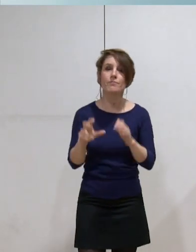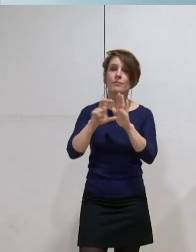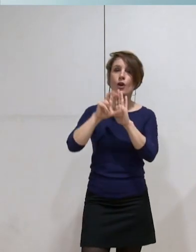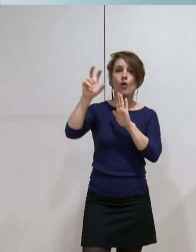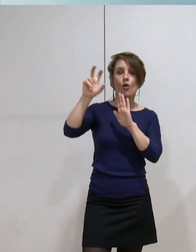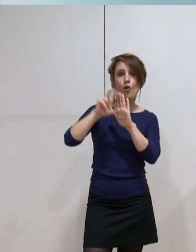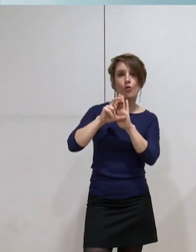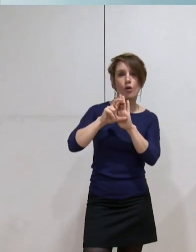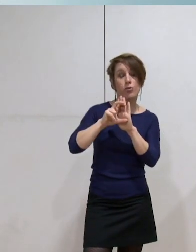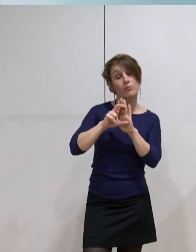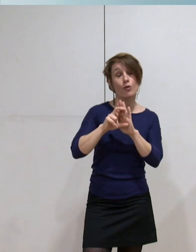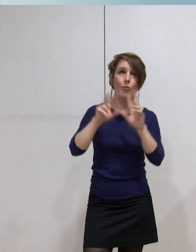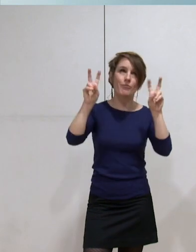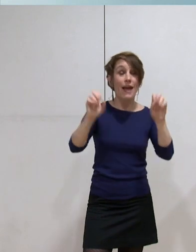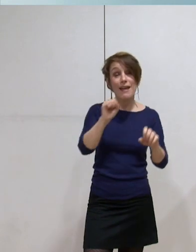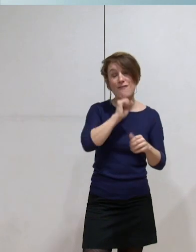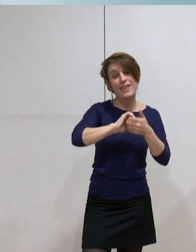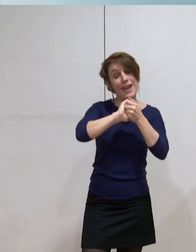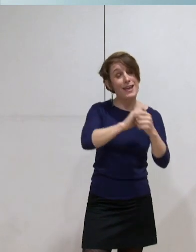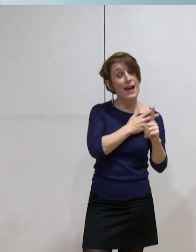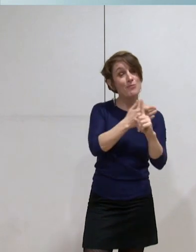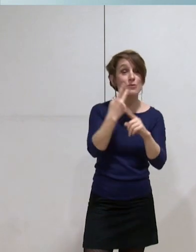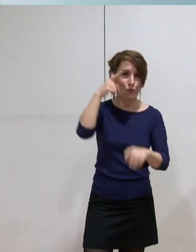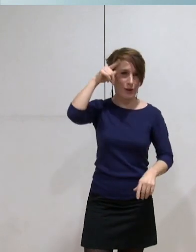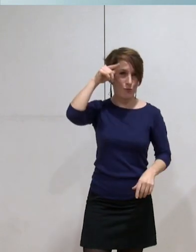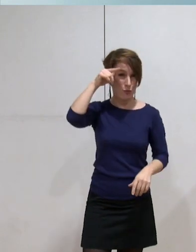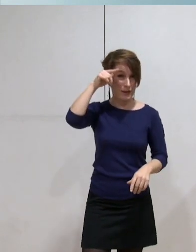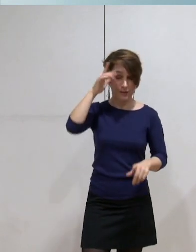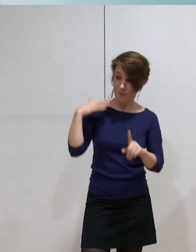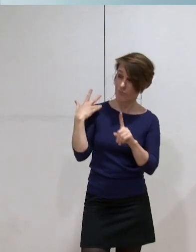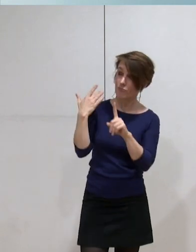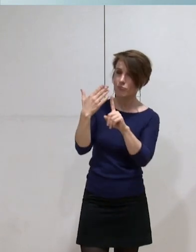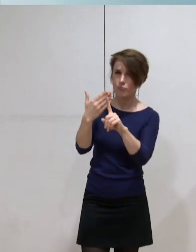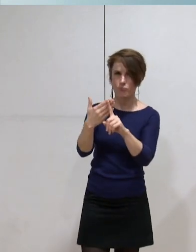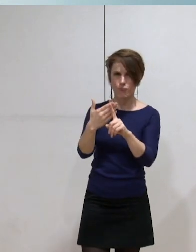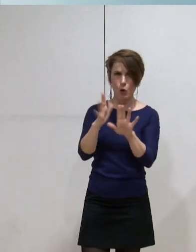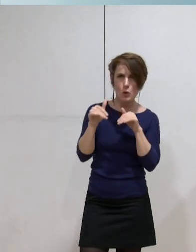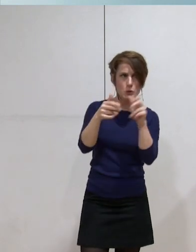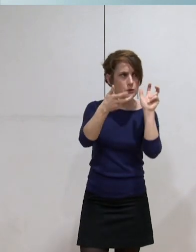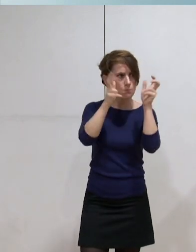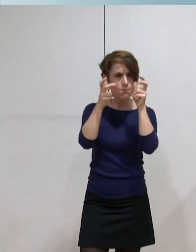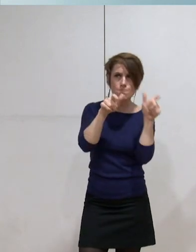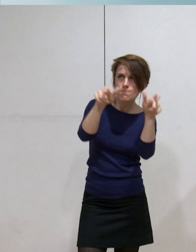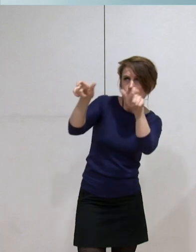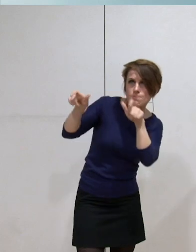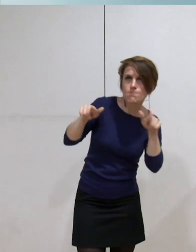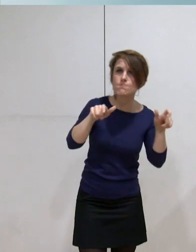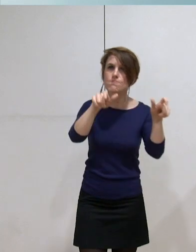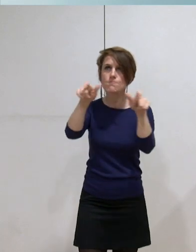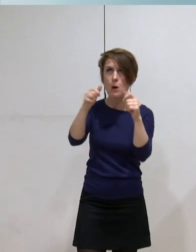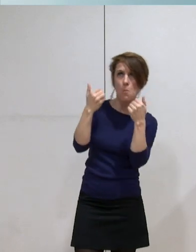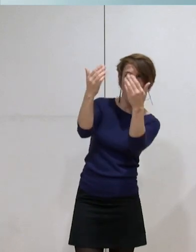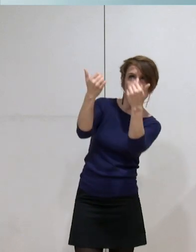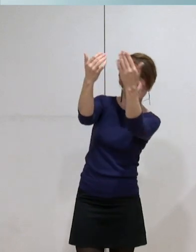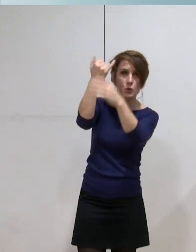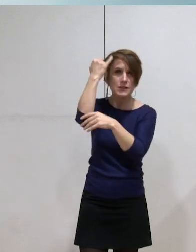ami de la République pendant plus de de siècles restera vigilante et et audacieuse et face à la fatalité